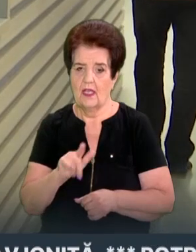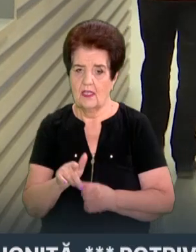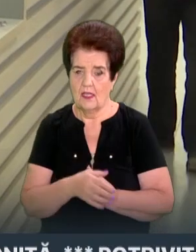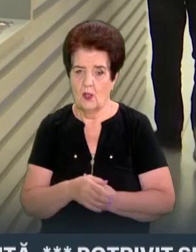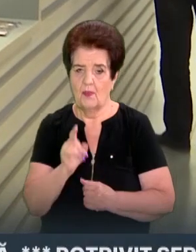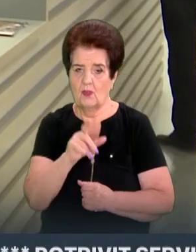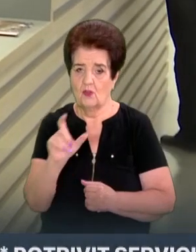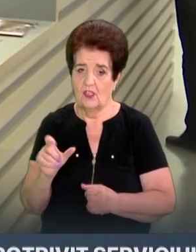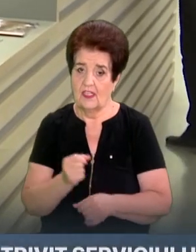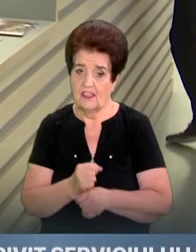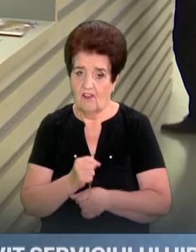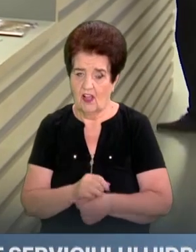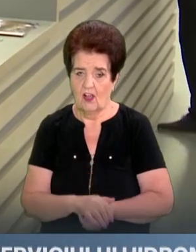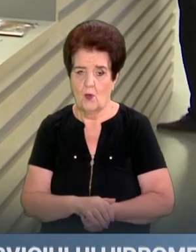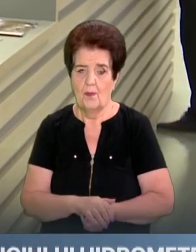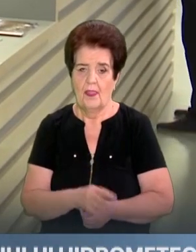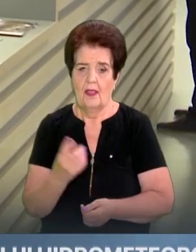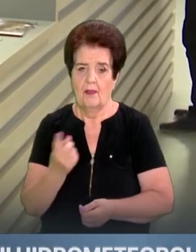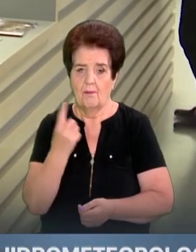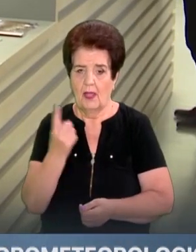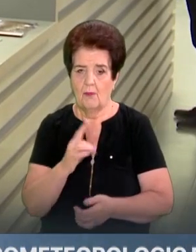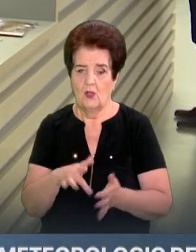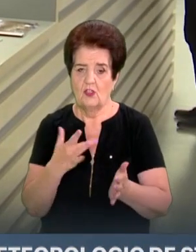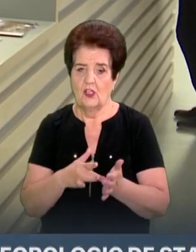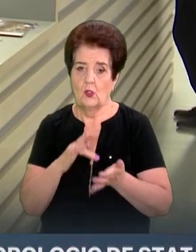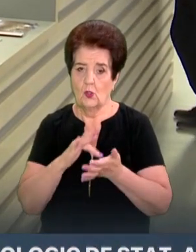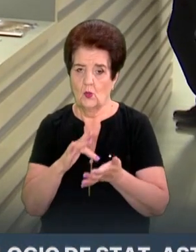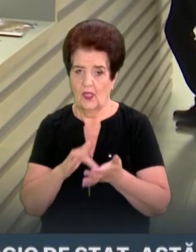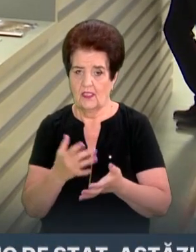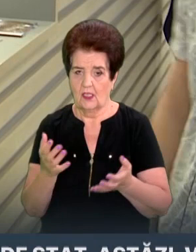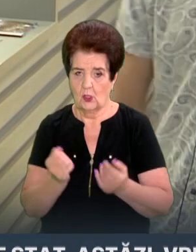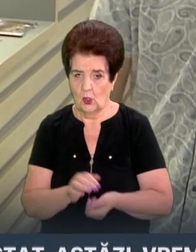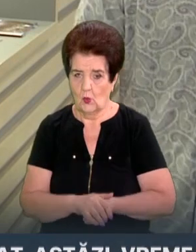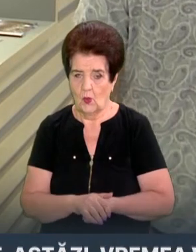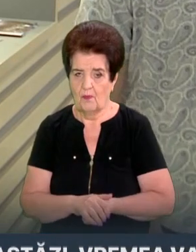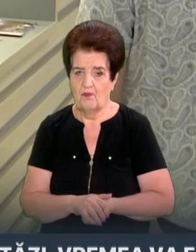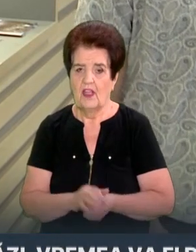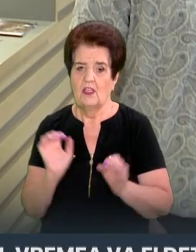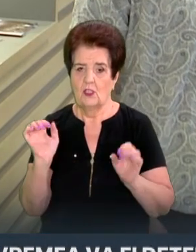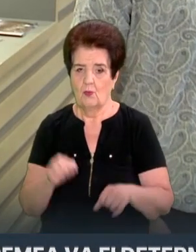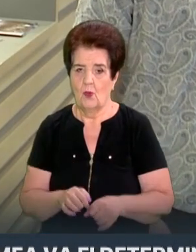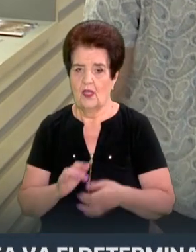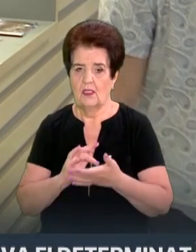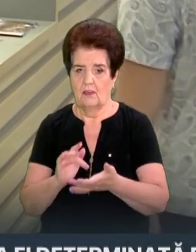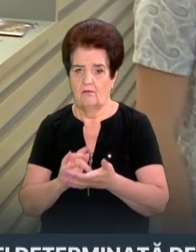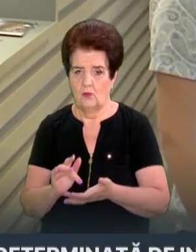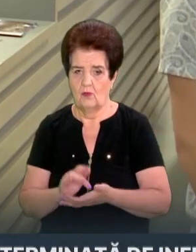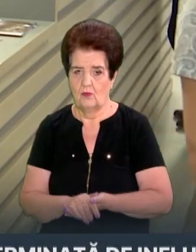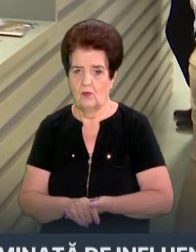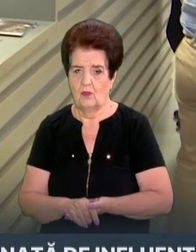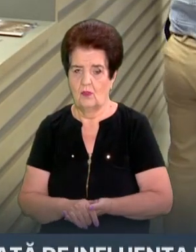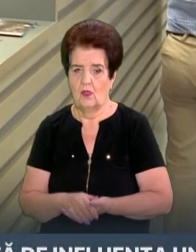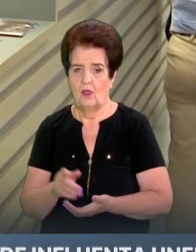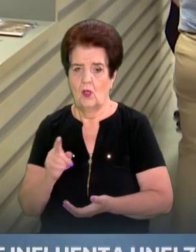pentru cetățeni, pentru dacă să luăm primul centru turistic, da, se face pentru că cetățenii se poate să știe și să